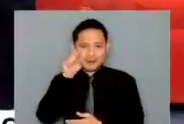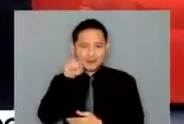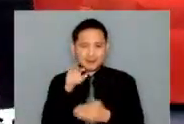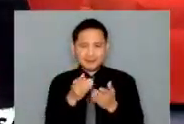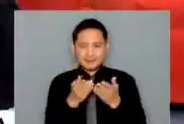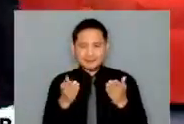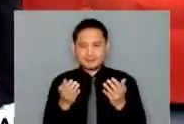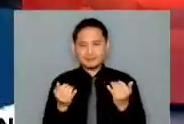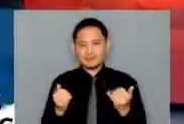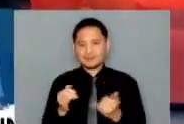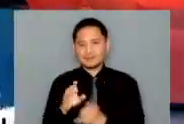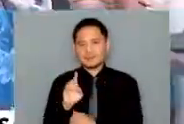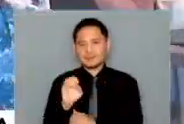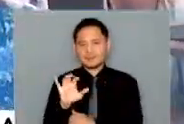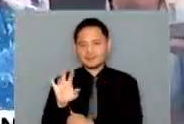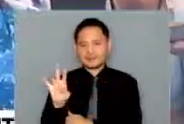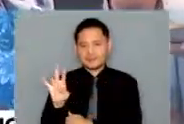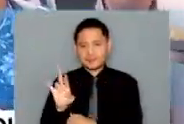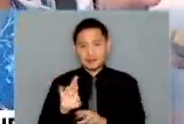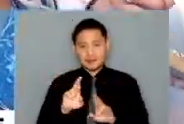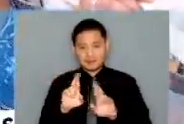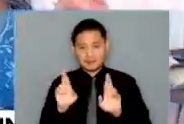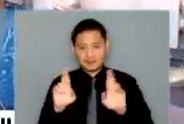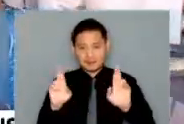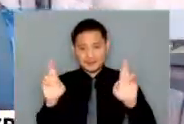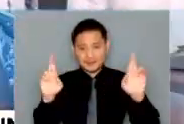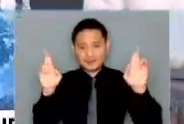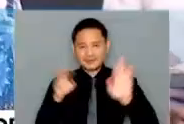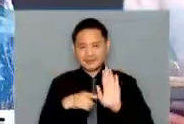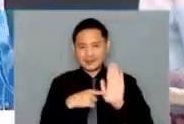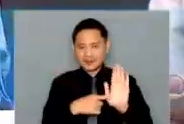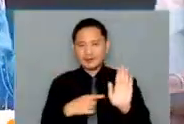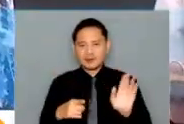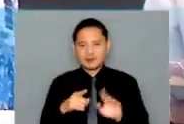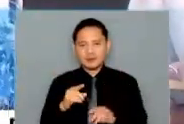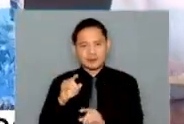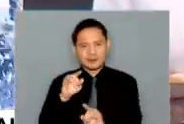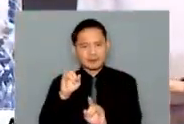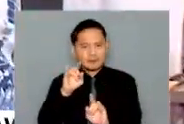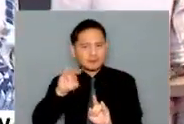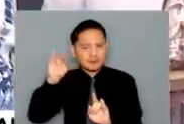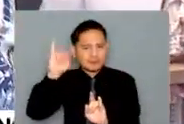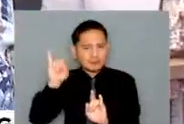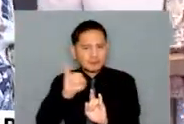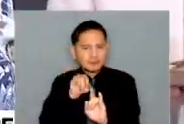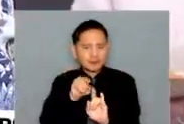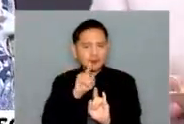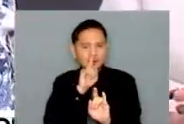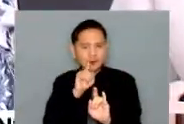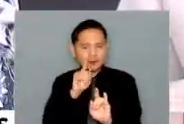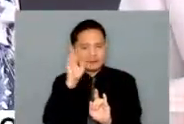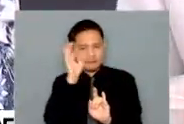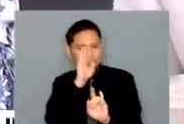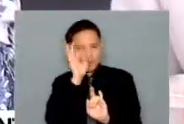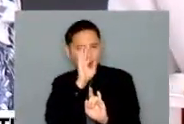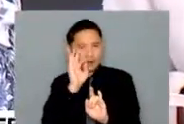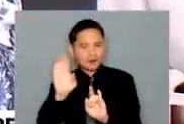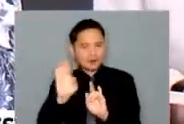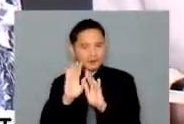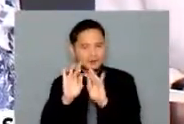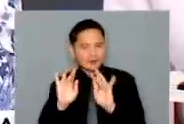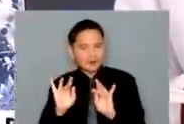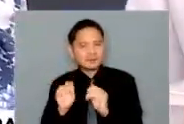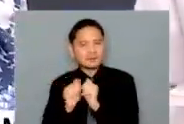7 na imbag na bigat sa mga kapatid natin dyan sa Ilocos. Pinoy na Pinoy ang vibes natin ngayong Webes. Kaya nga, piyes ng handaan natin ngayong